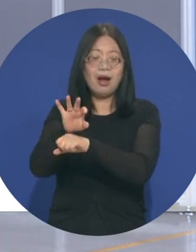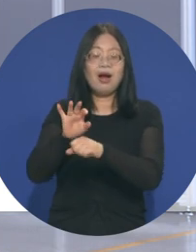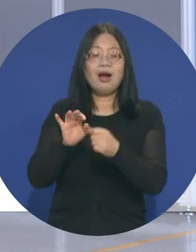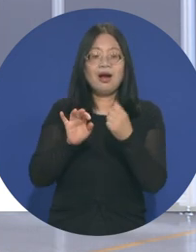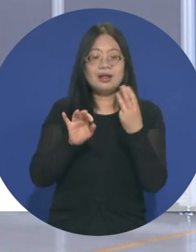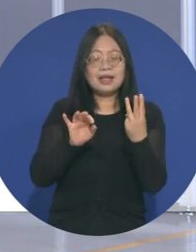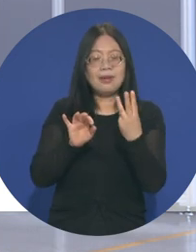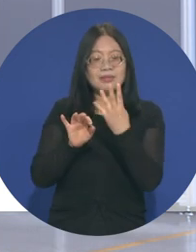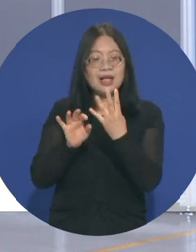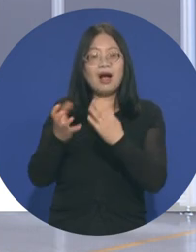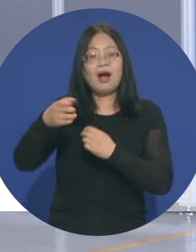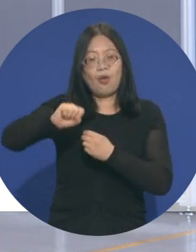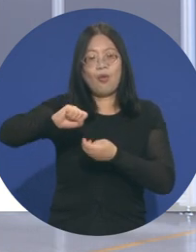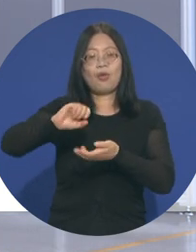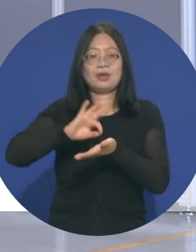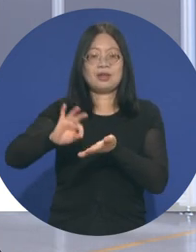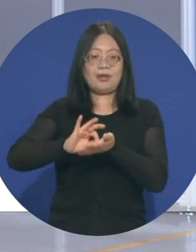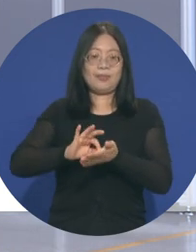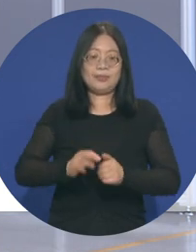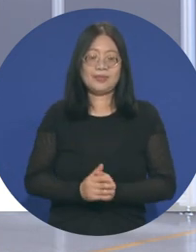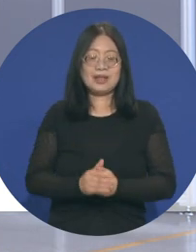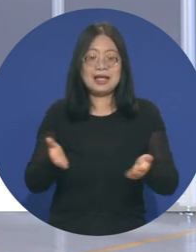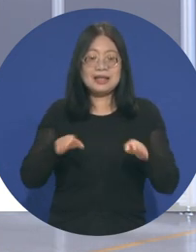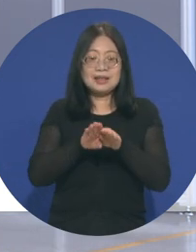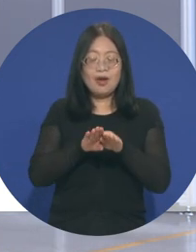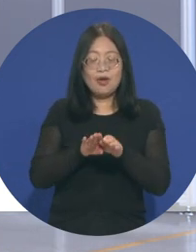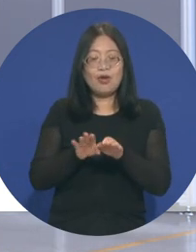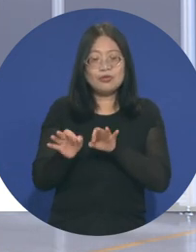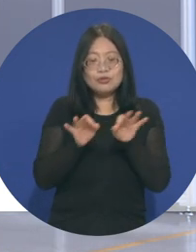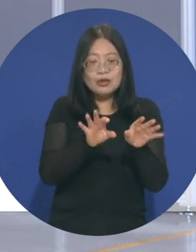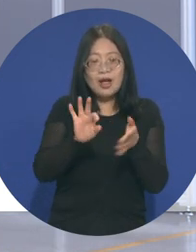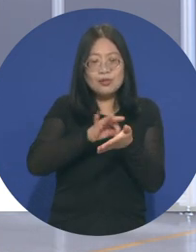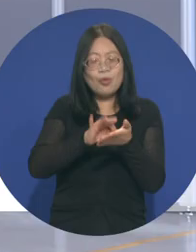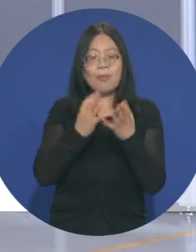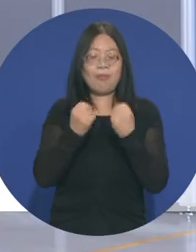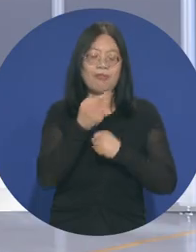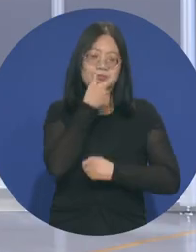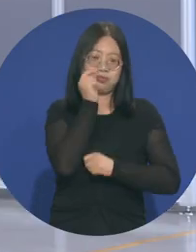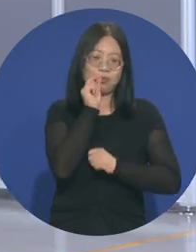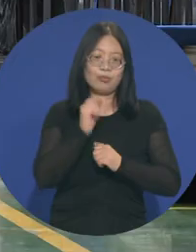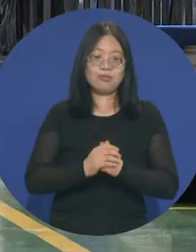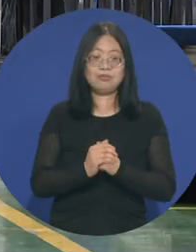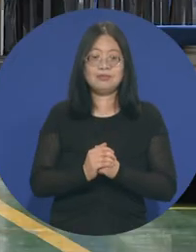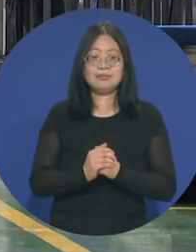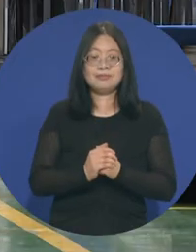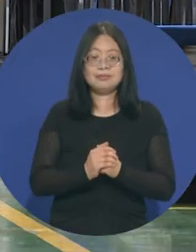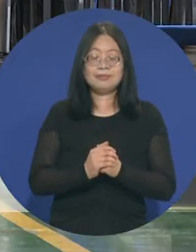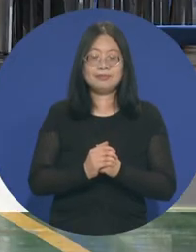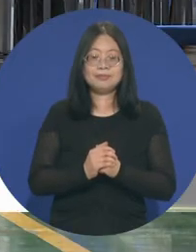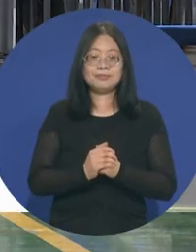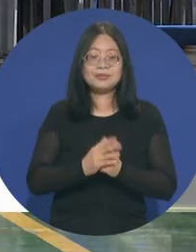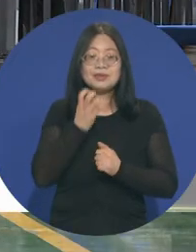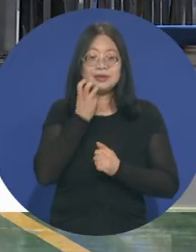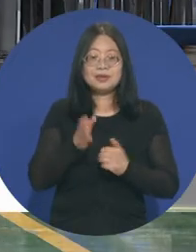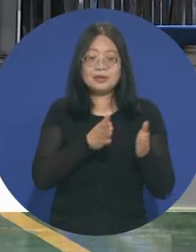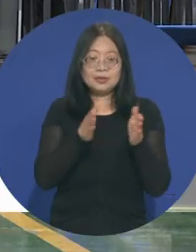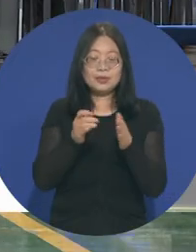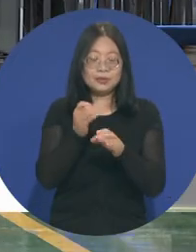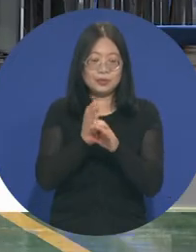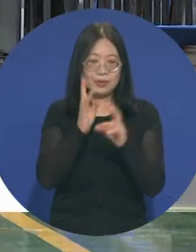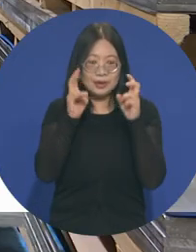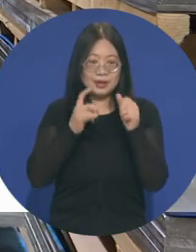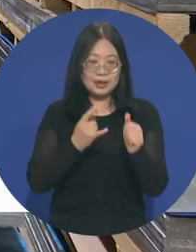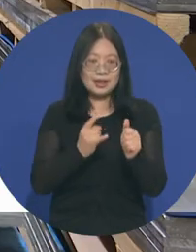3, 4억 정도가 이제 소요가 되는데 이제 시설 투자하는 자금이 이렇게 많이 부족한 상태입니다. 이에 경기도가